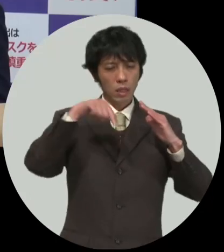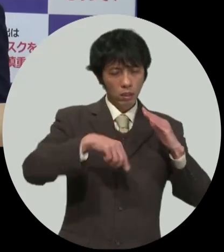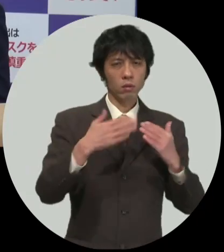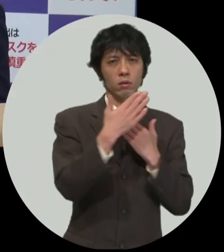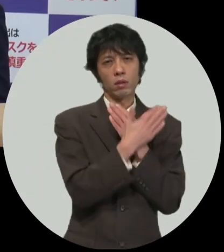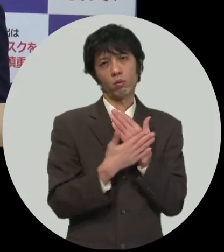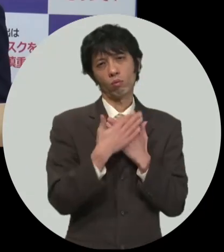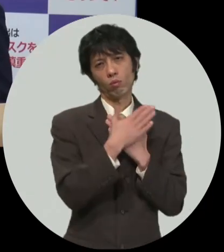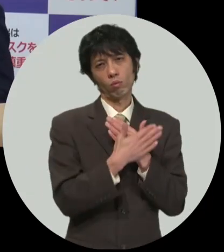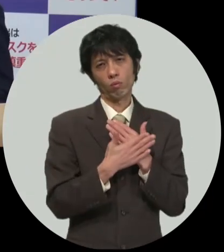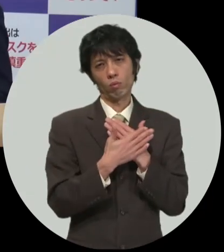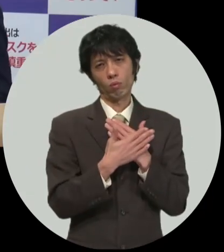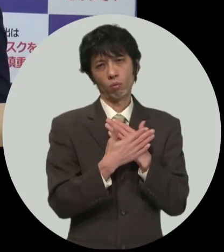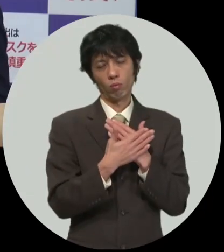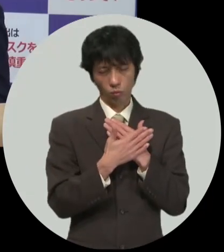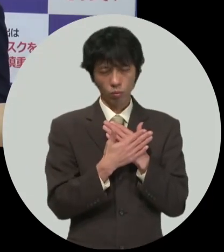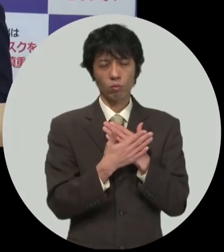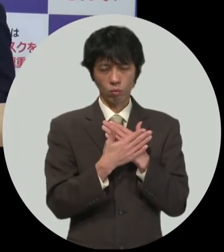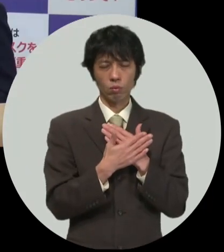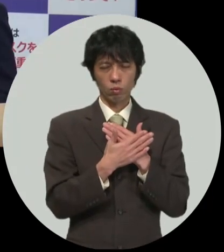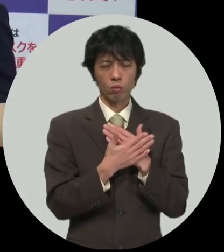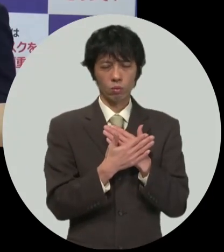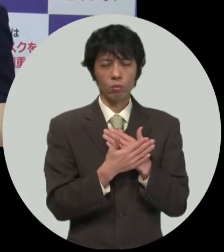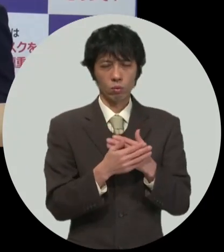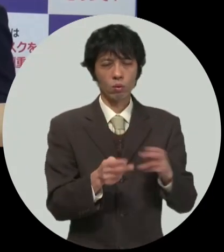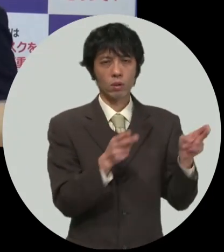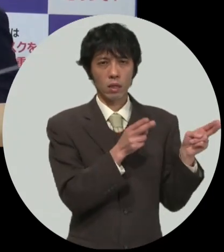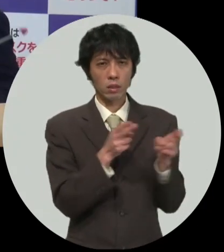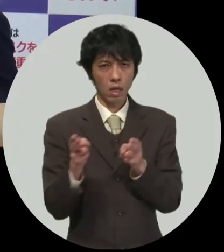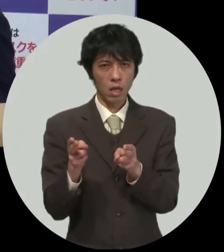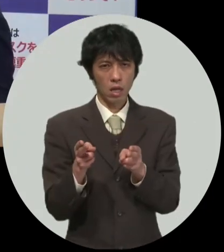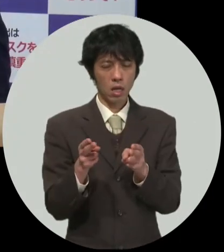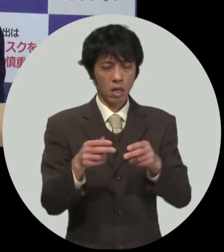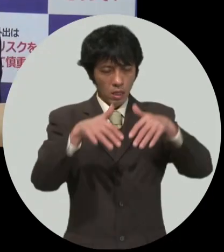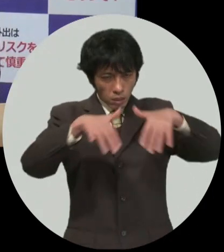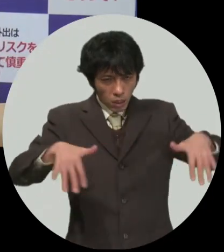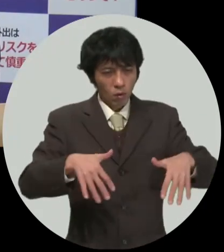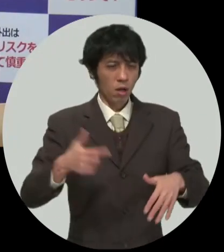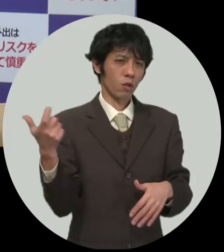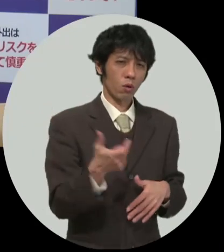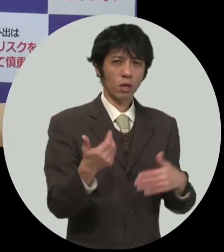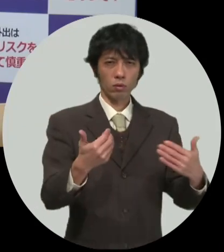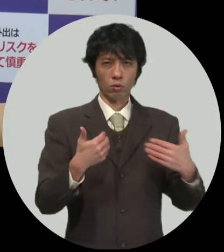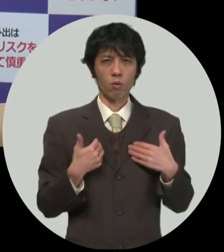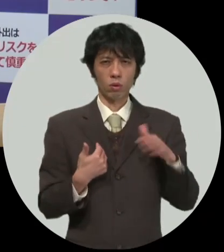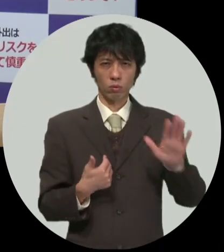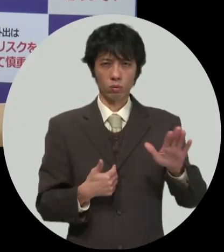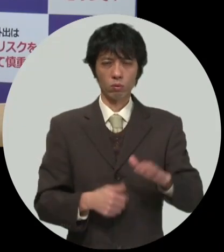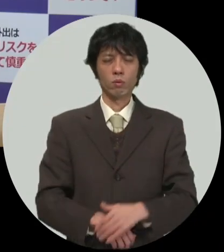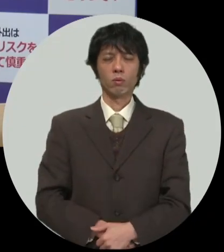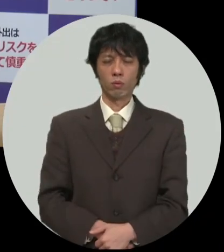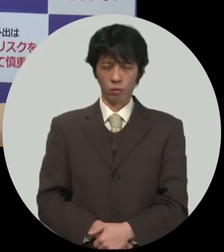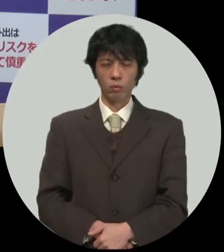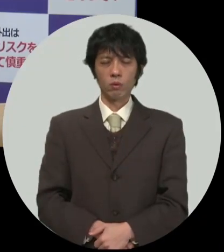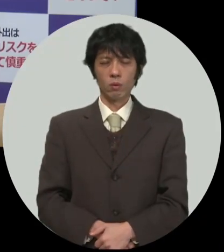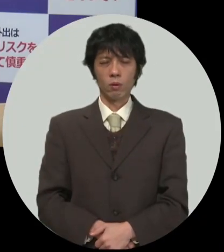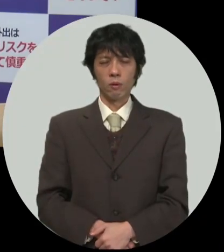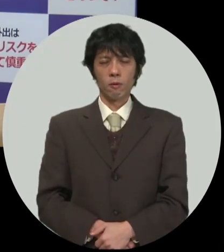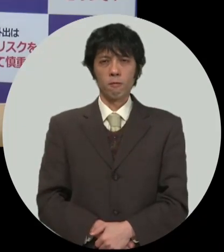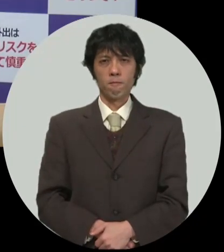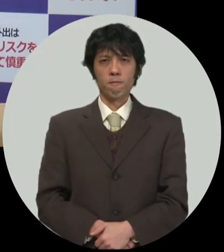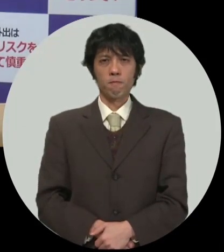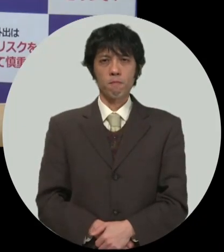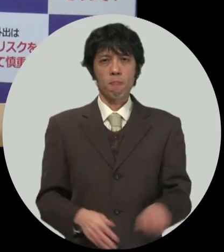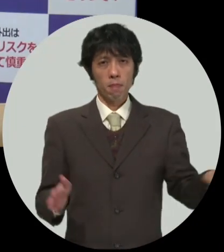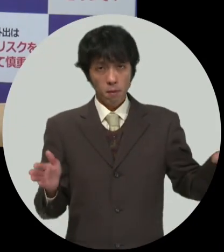自宅療養者での療養体制を強化しなきゃいけないということでございまして、従来からさまざまな